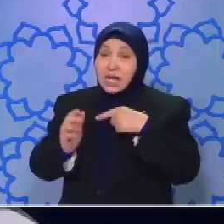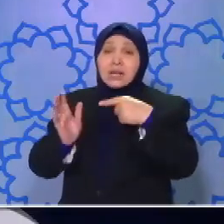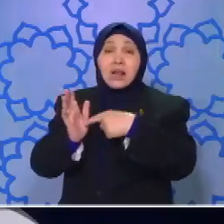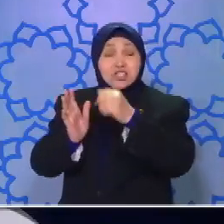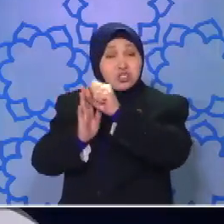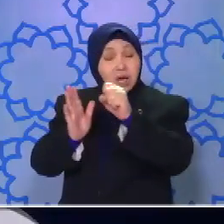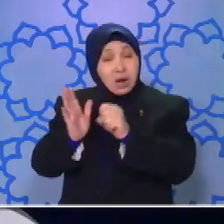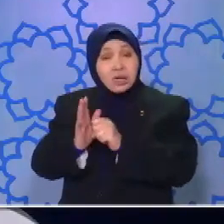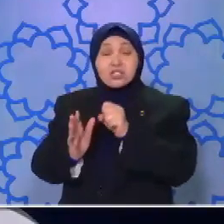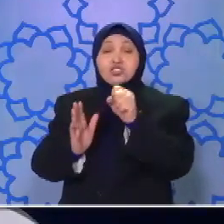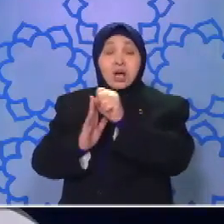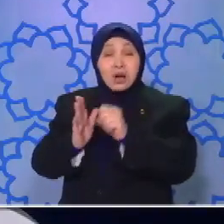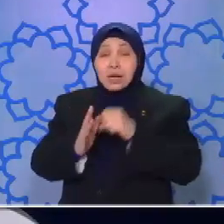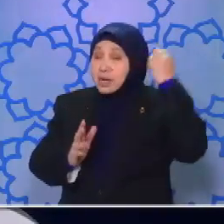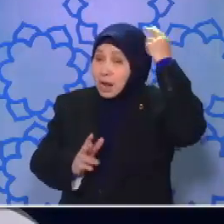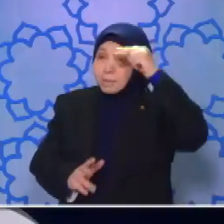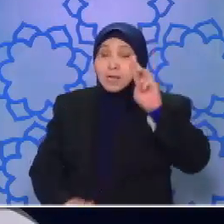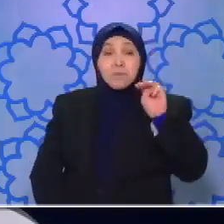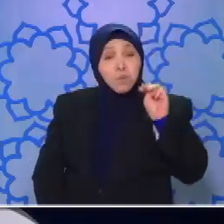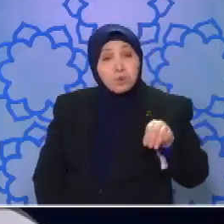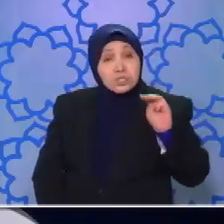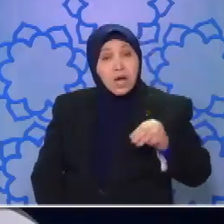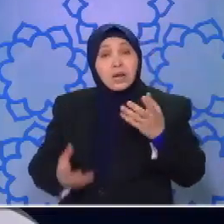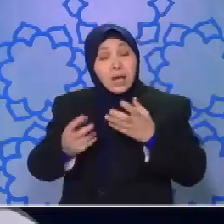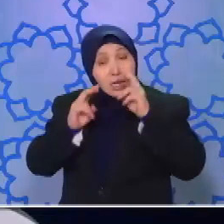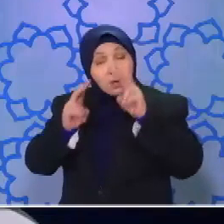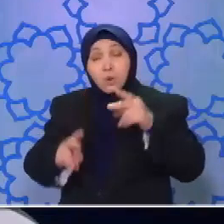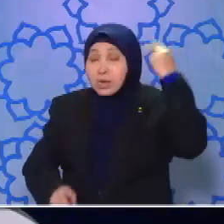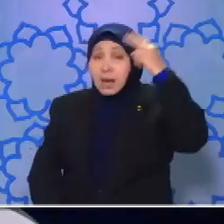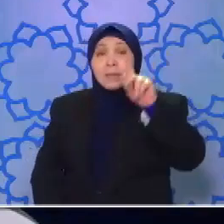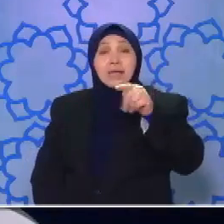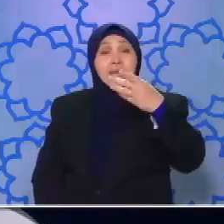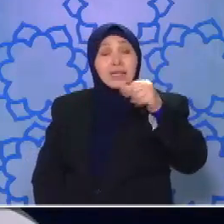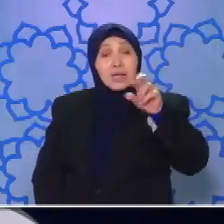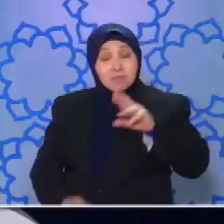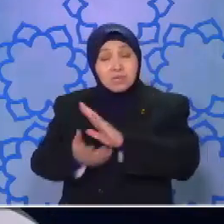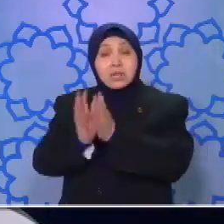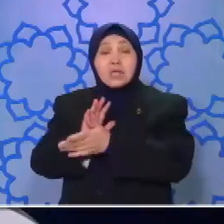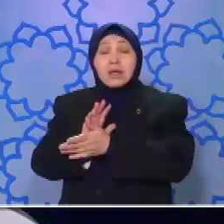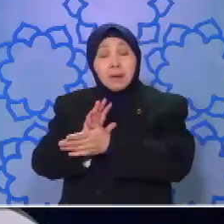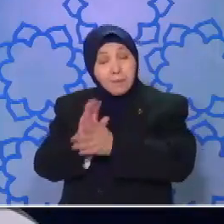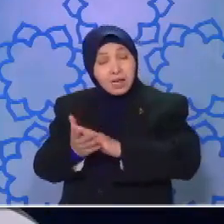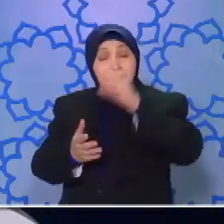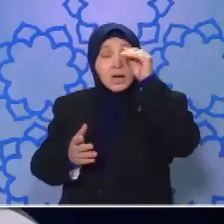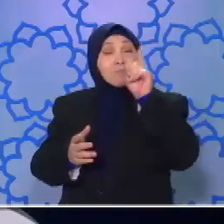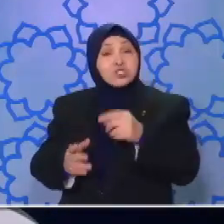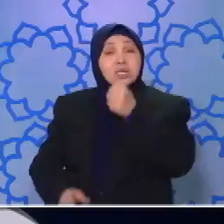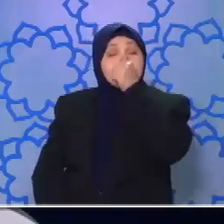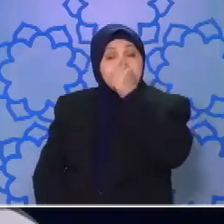sebelum ini, ya, bahawa syarat Nabi Musa nak ikut pada Nabi Khidir sebagai anak murid ialah dia kena sabar,